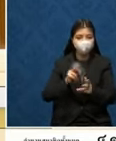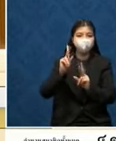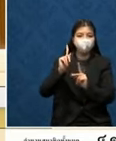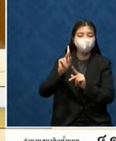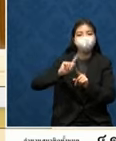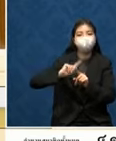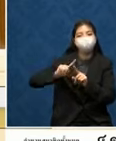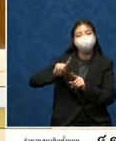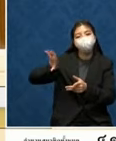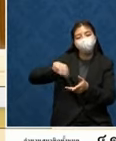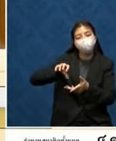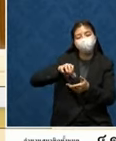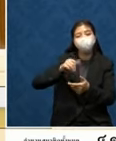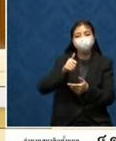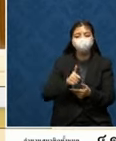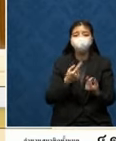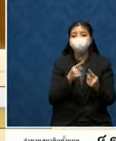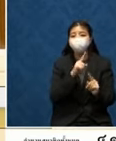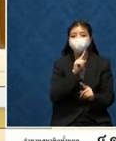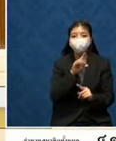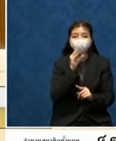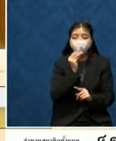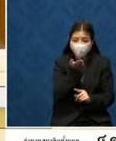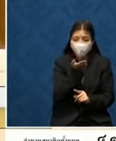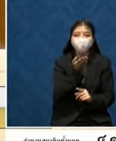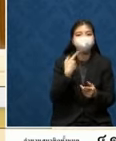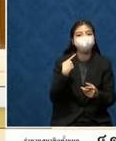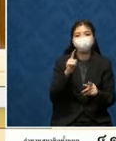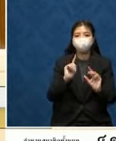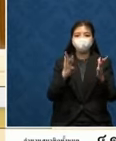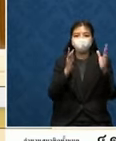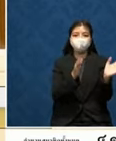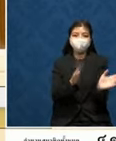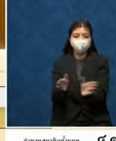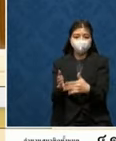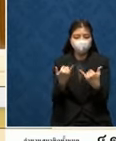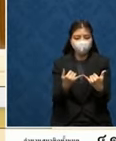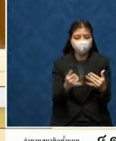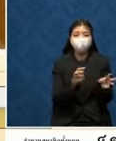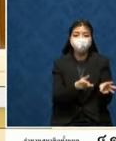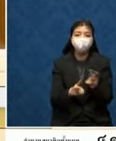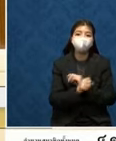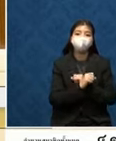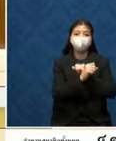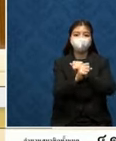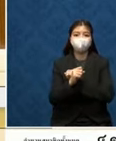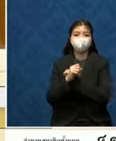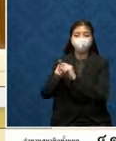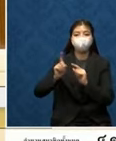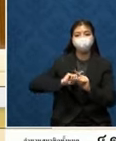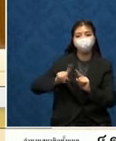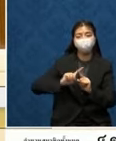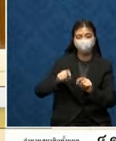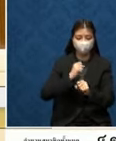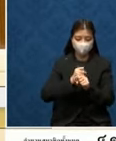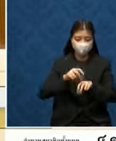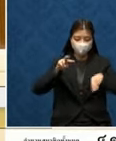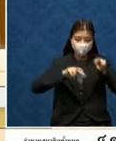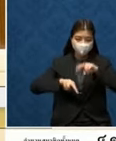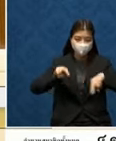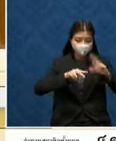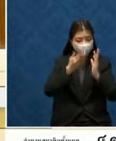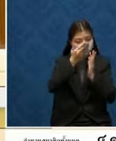อะไรขึ้นมาผมว่านะมิติในการปราปรามยุดในการสัดกั้นนั้นเราก็มีการตรวจสอบทั้งแนว